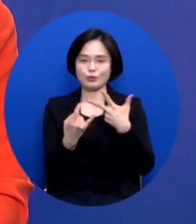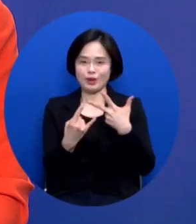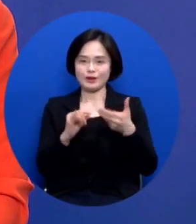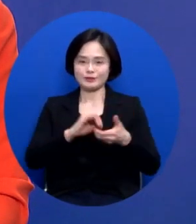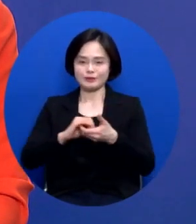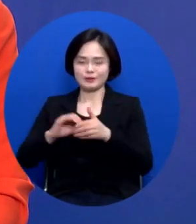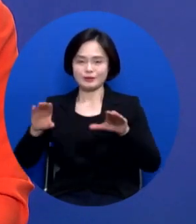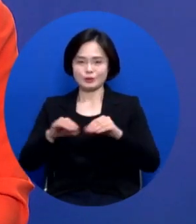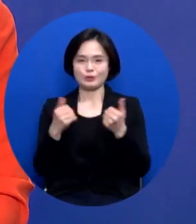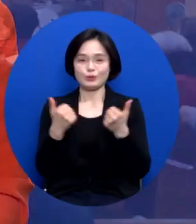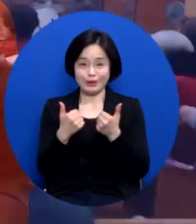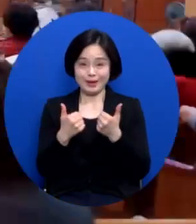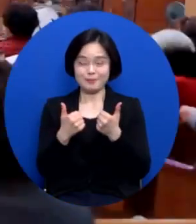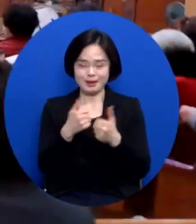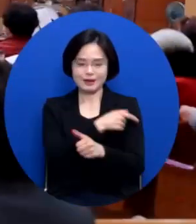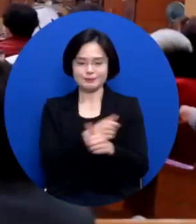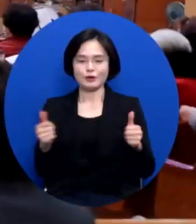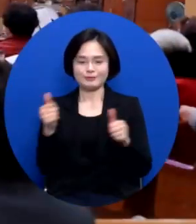구성했습니다.